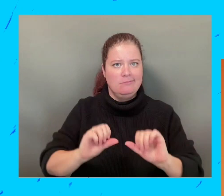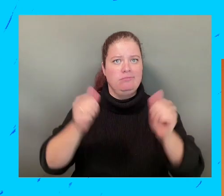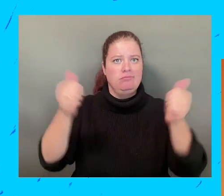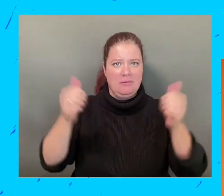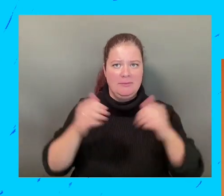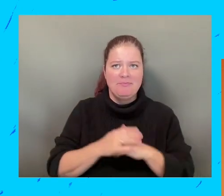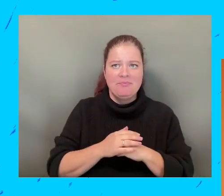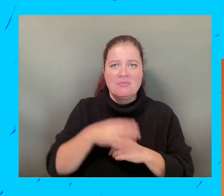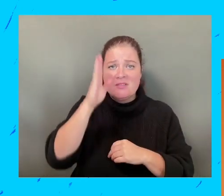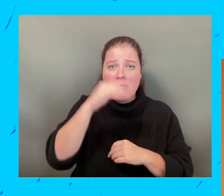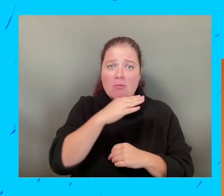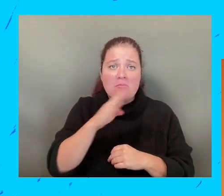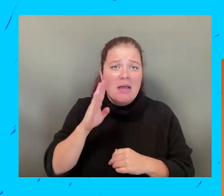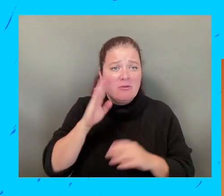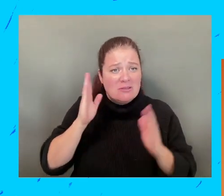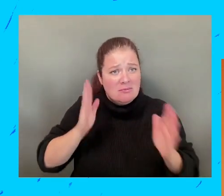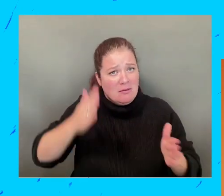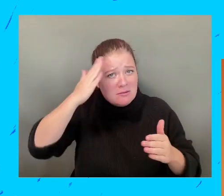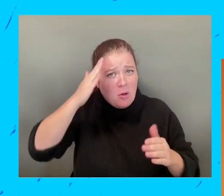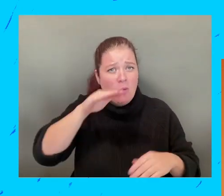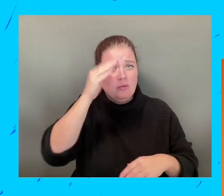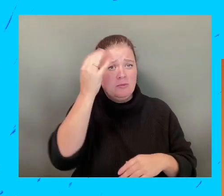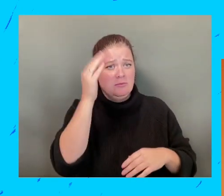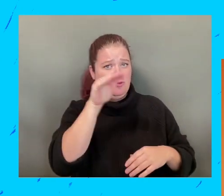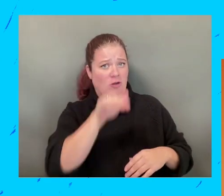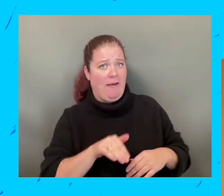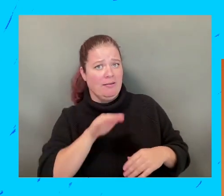gens doivent connaître les